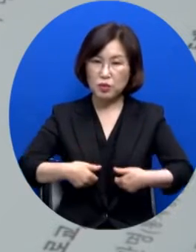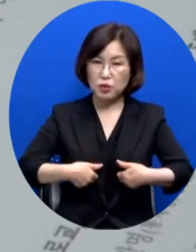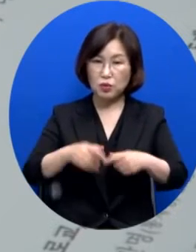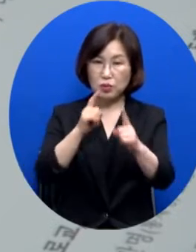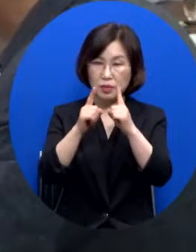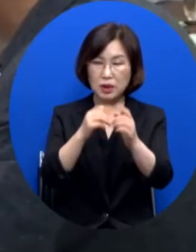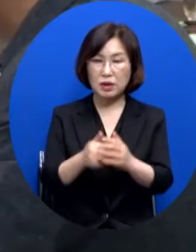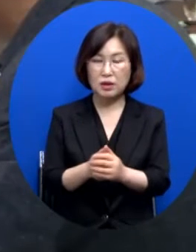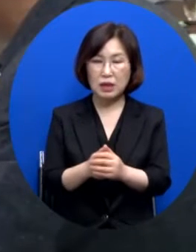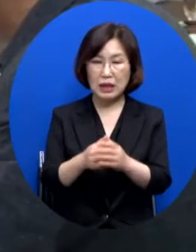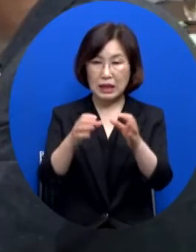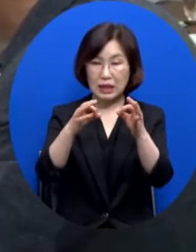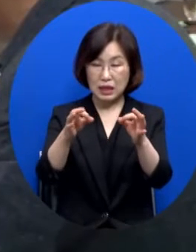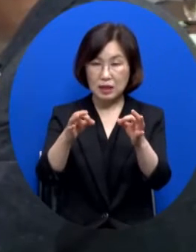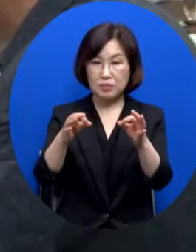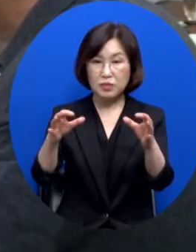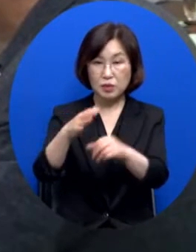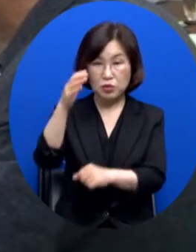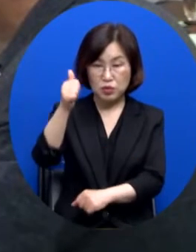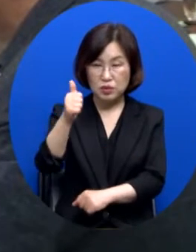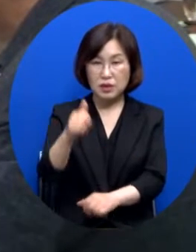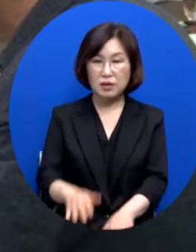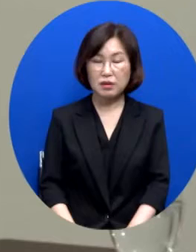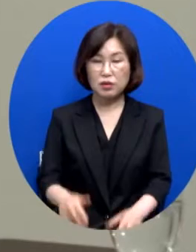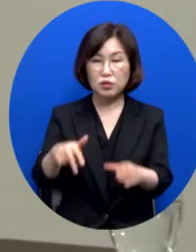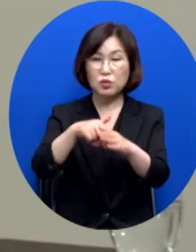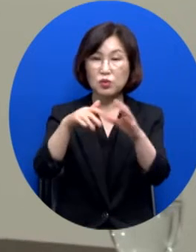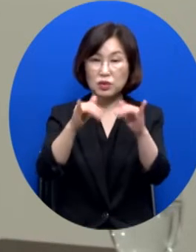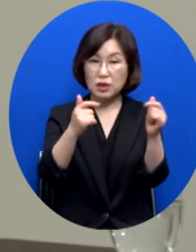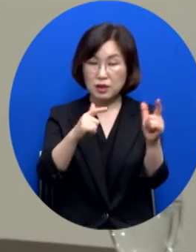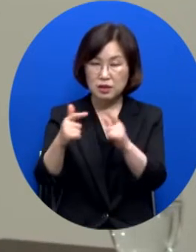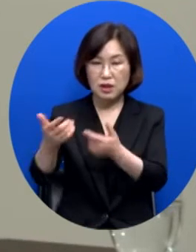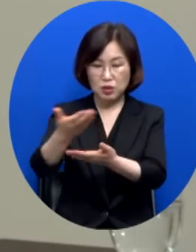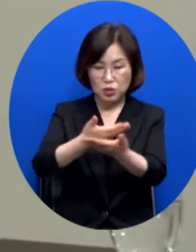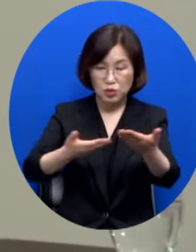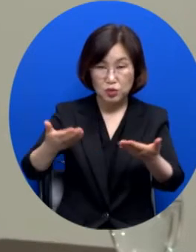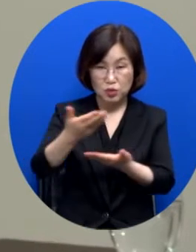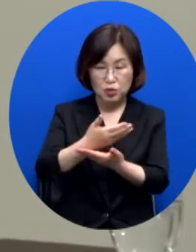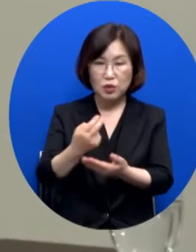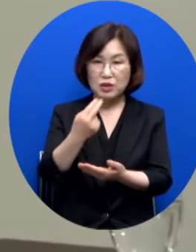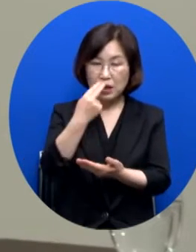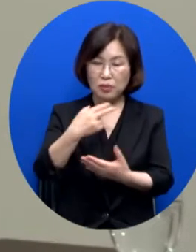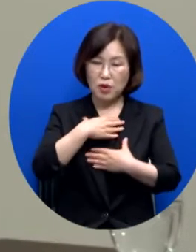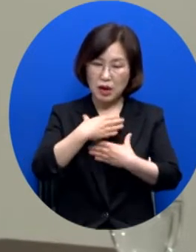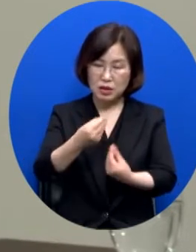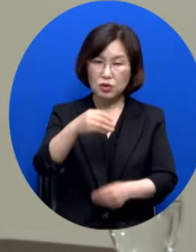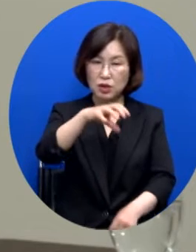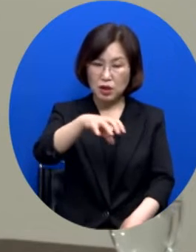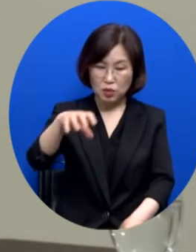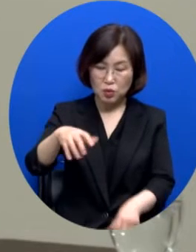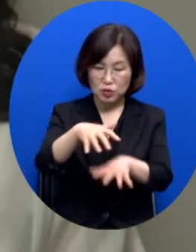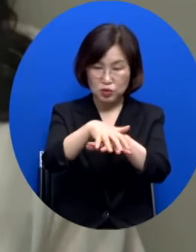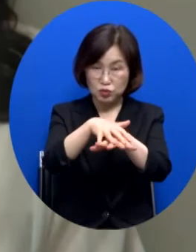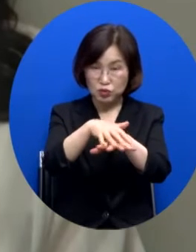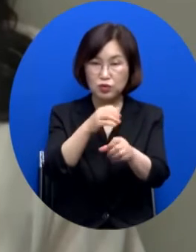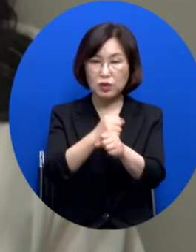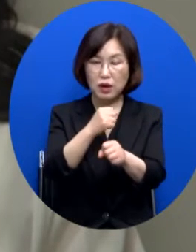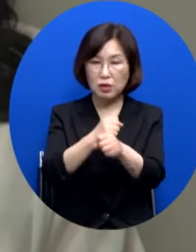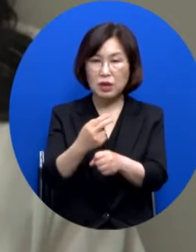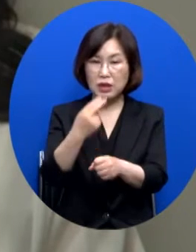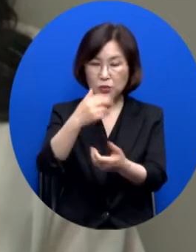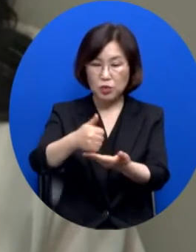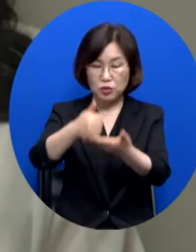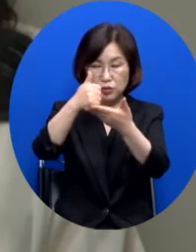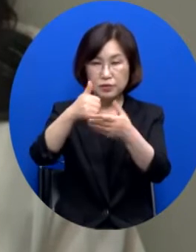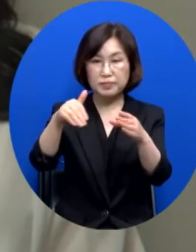한국종교인평화회의 김태성 사무총장은 종교인들의 원활한 교류로 생명안전망을 구축해가겠다며 생명